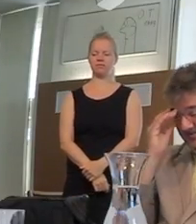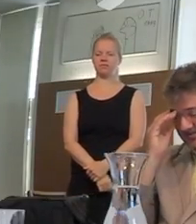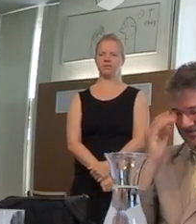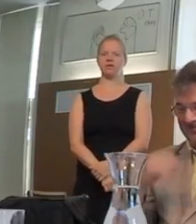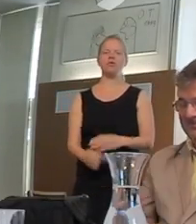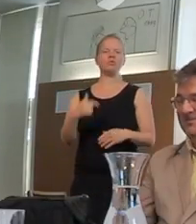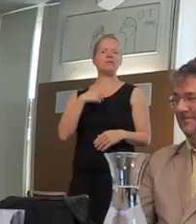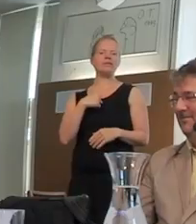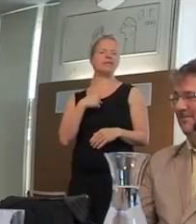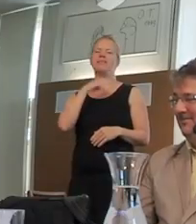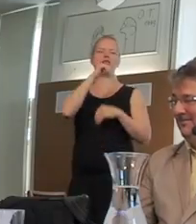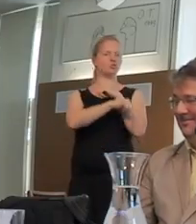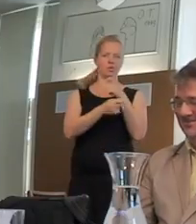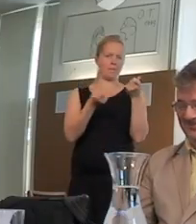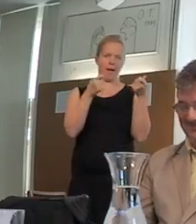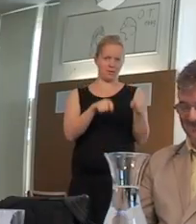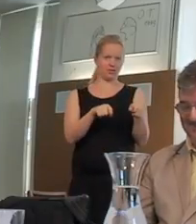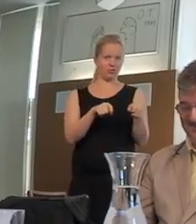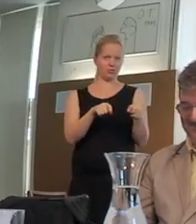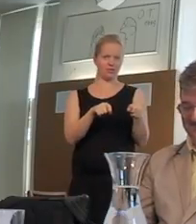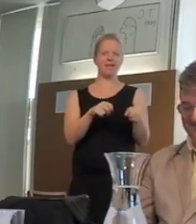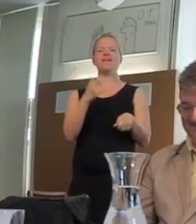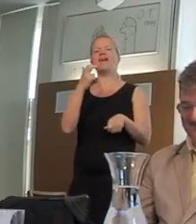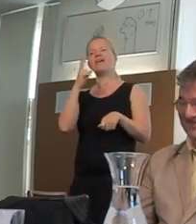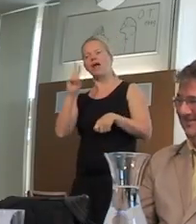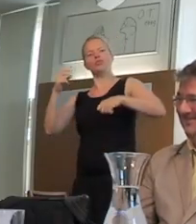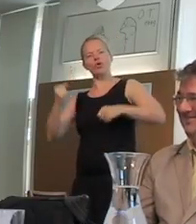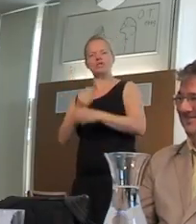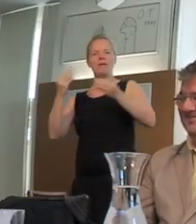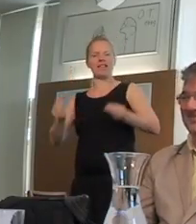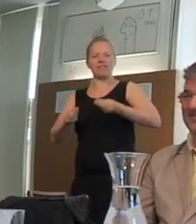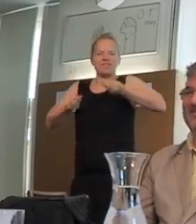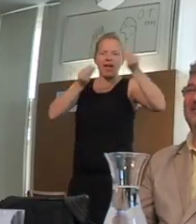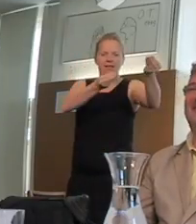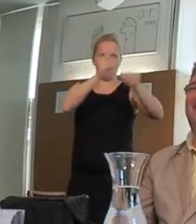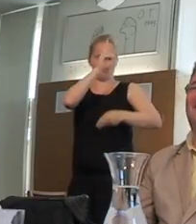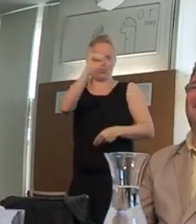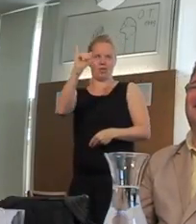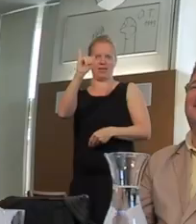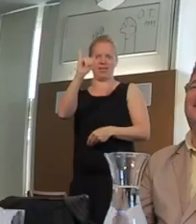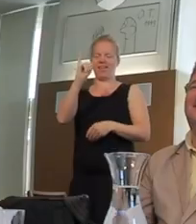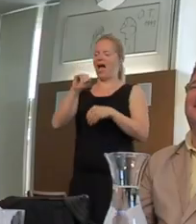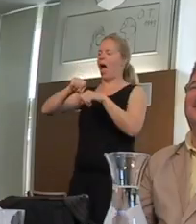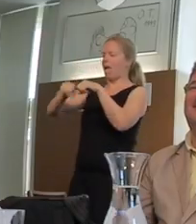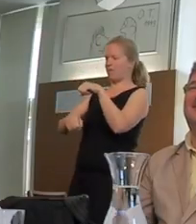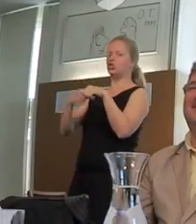war, dann an der Uni etwas weiterzugeben. Das sind die Erfolgreichsten. Richtig, das sind die Erfolgreichsten.